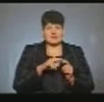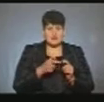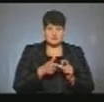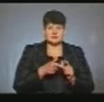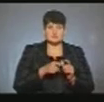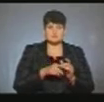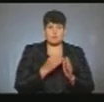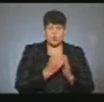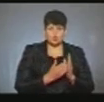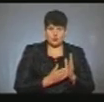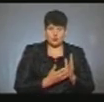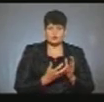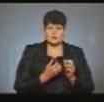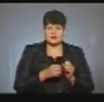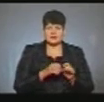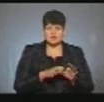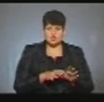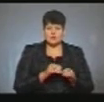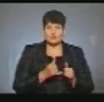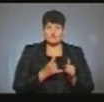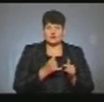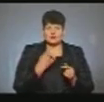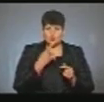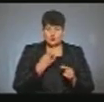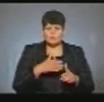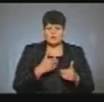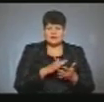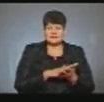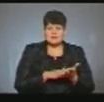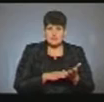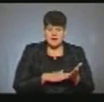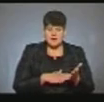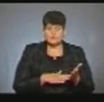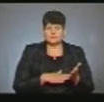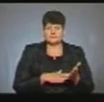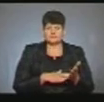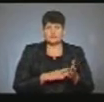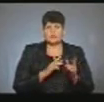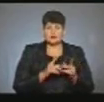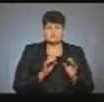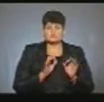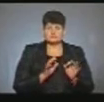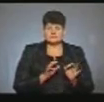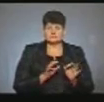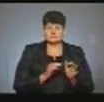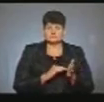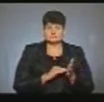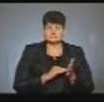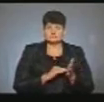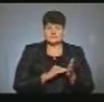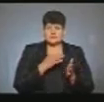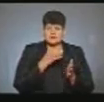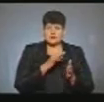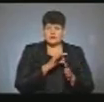прийняте рішення, уповноважена особа і подає цю заяву, як правило, як правильно зазначив Олег Іванович,